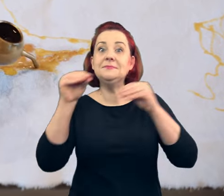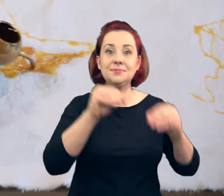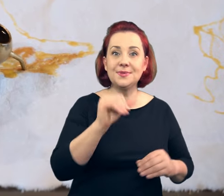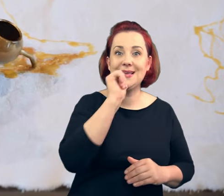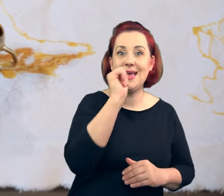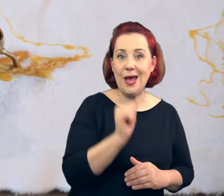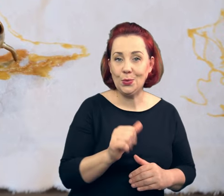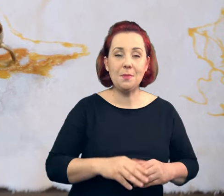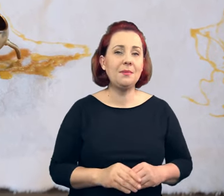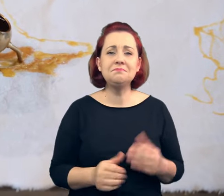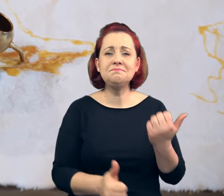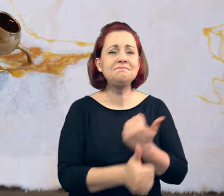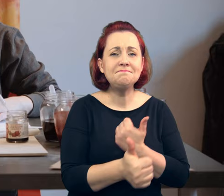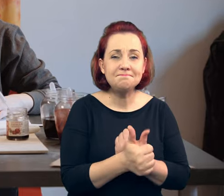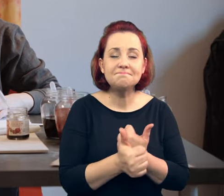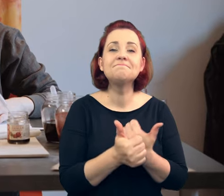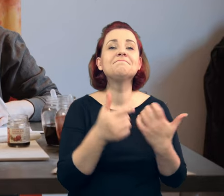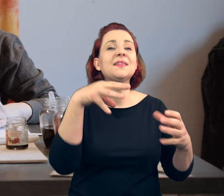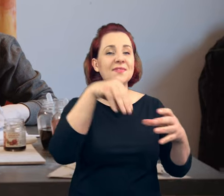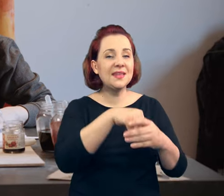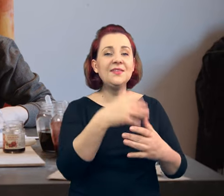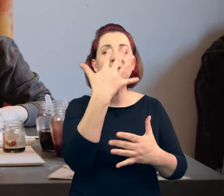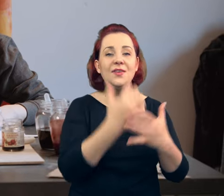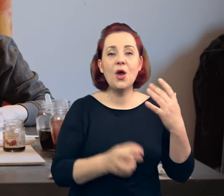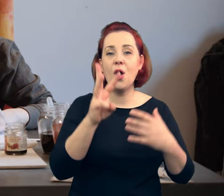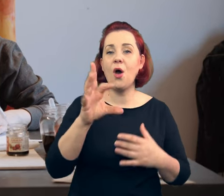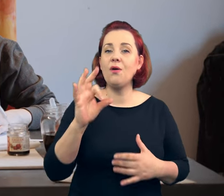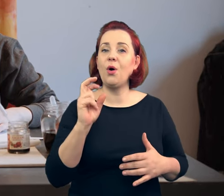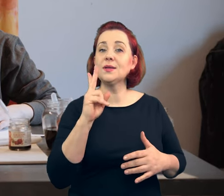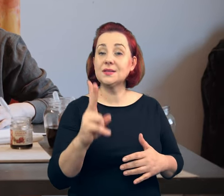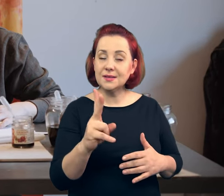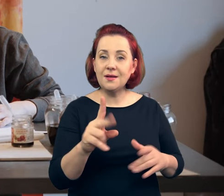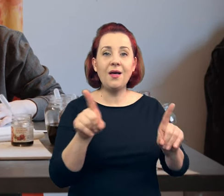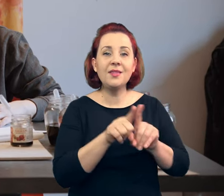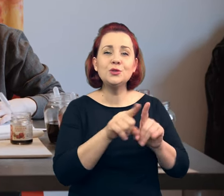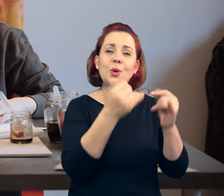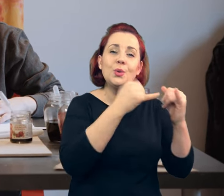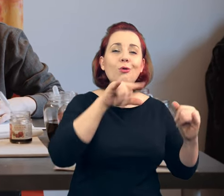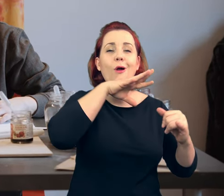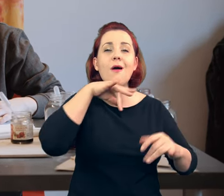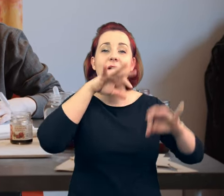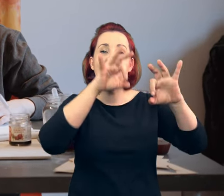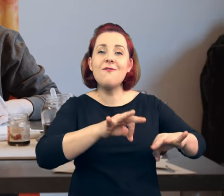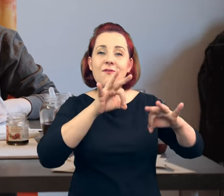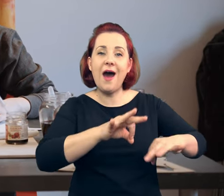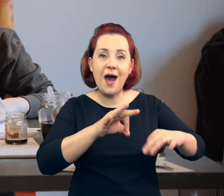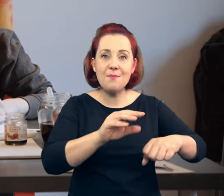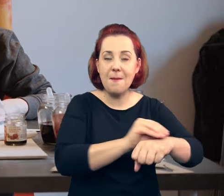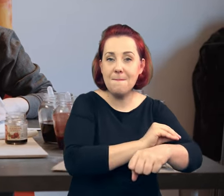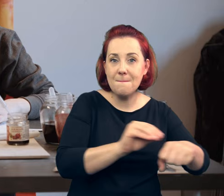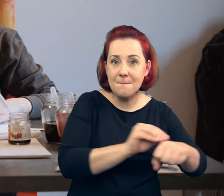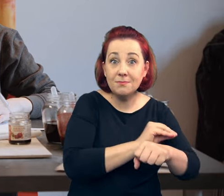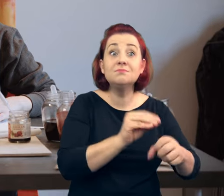Azji i polega na wykorzystaniu wosku i barwników do tkanin w